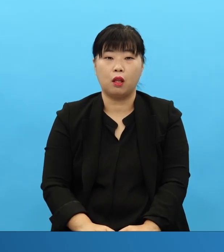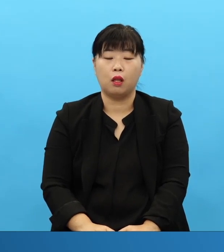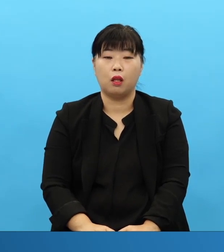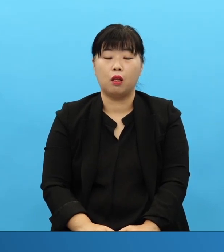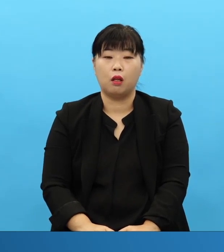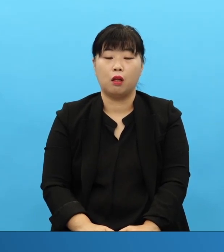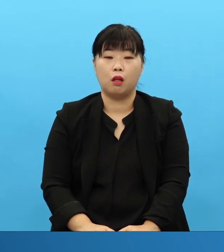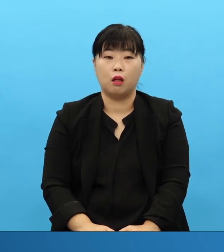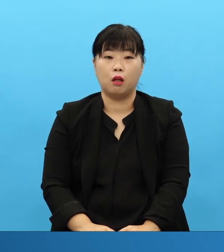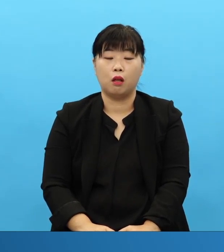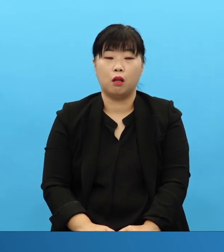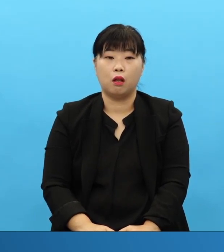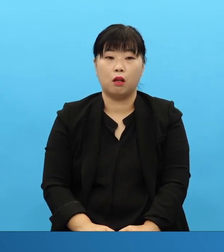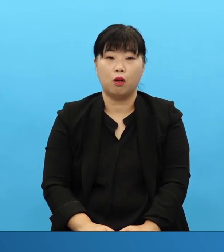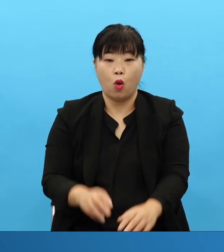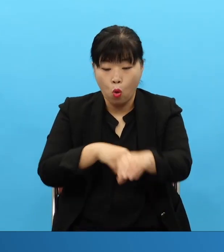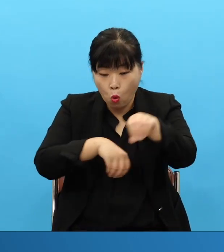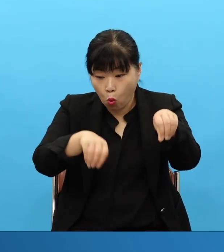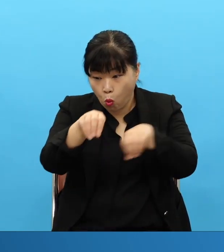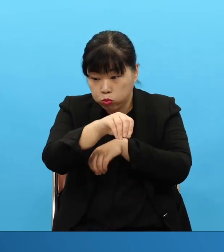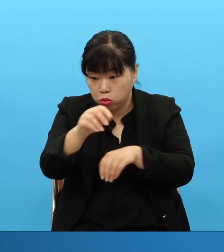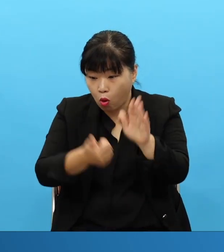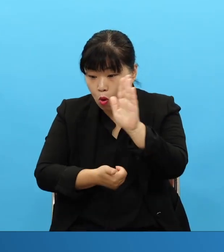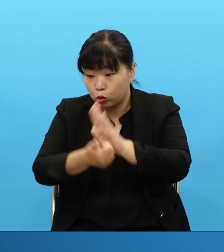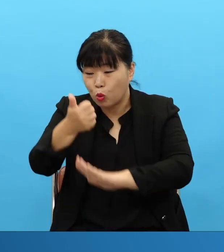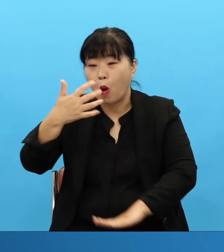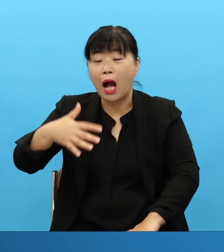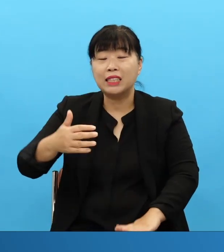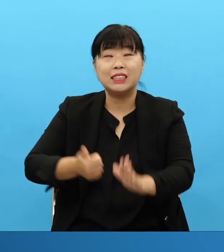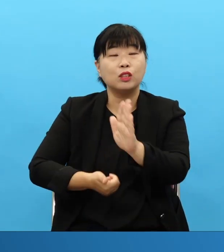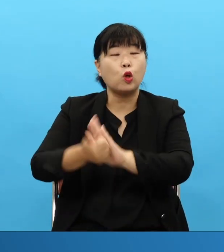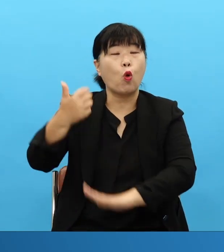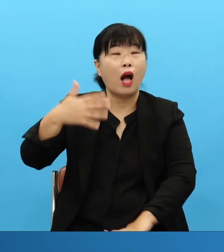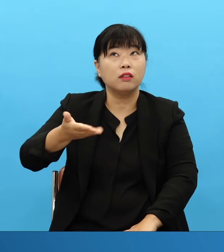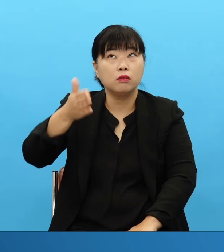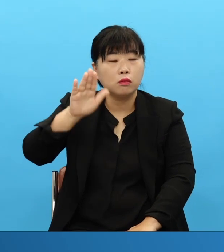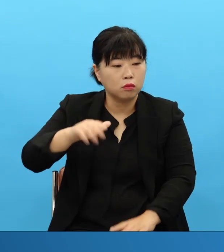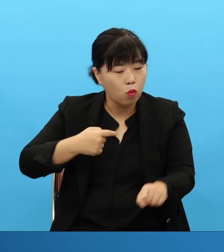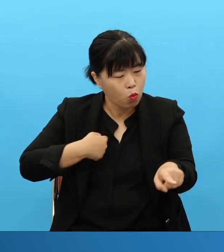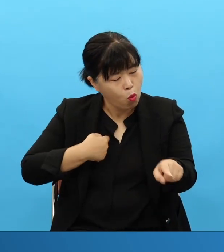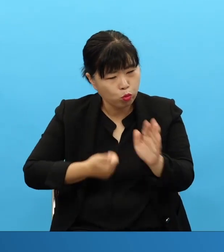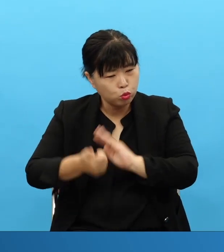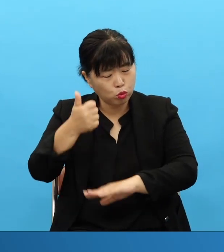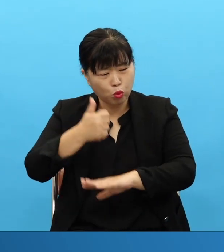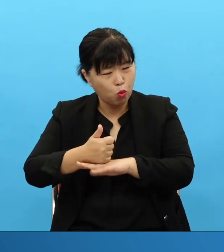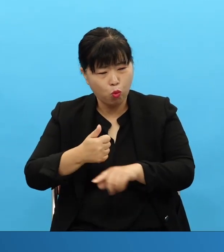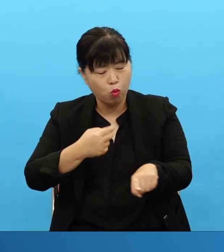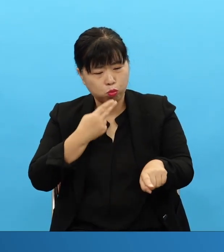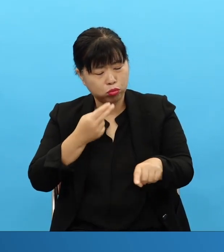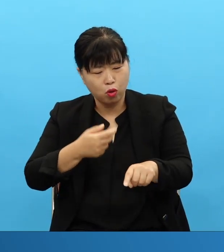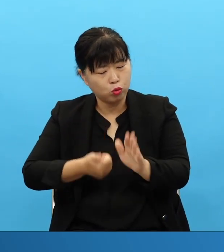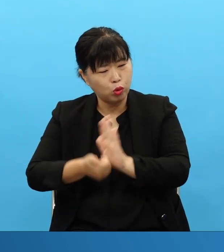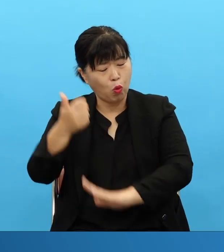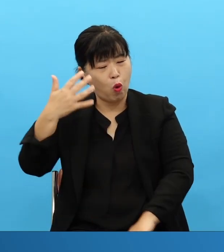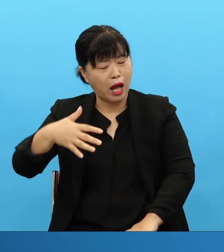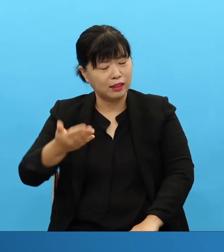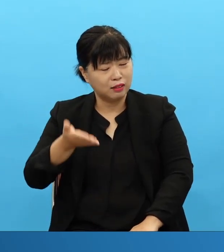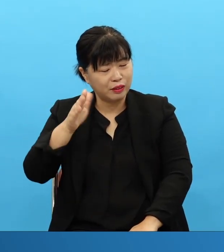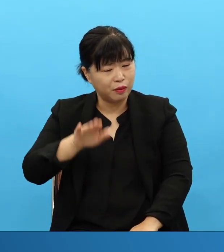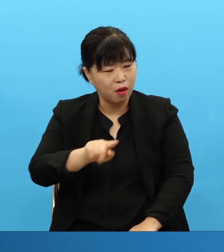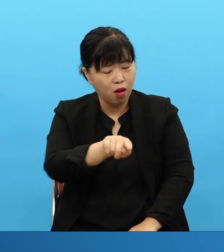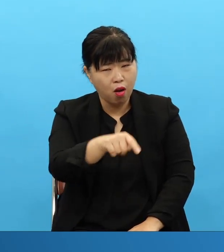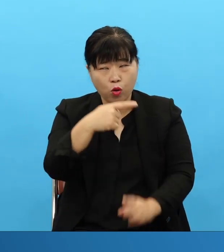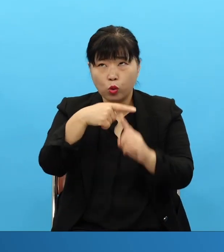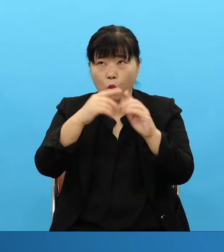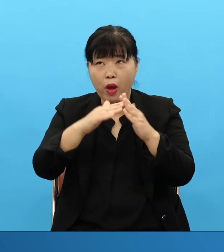보면은 세상에 성공 안 한 분들이 힘을 모아서 교회 헌금하는 경우가 많고요. Rather, there are many cases where people who are not 선교하는 greatly 것도 많더라고요. successful in